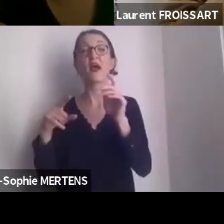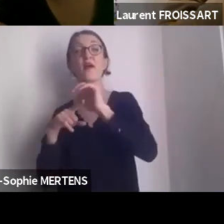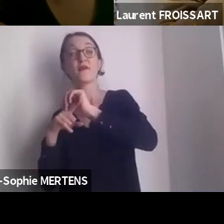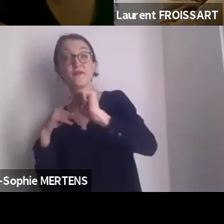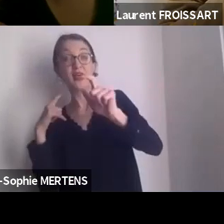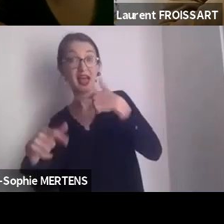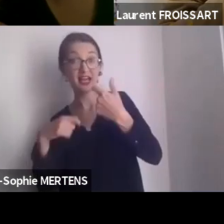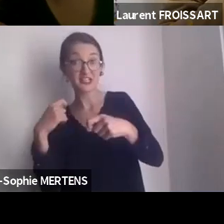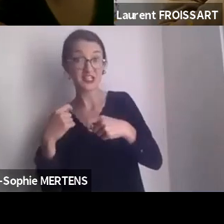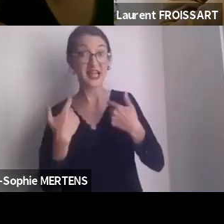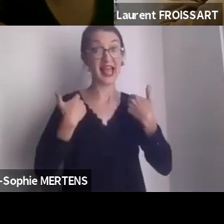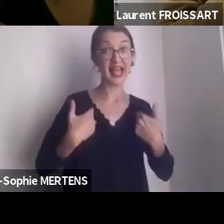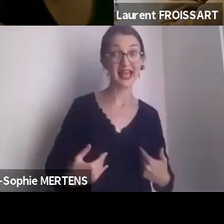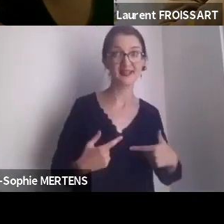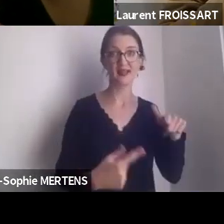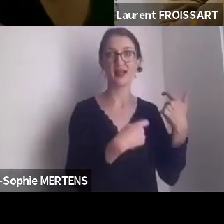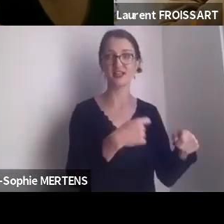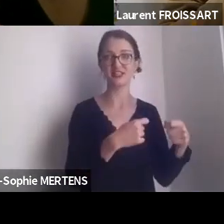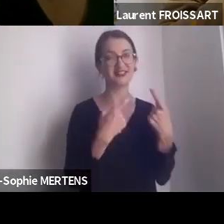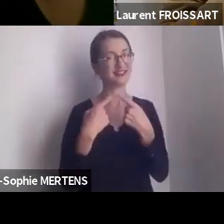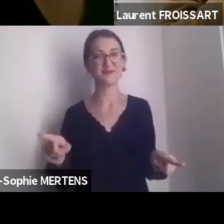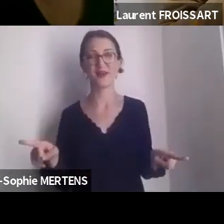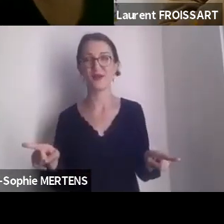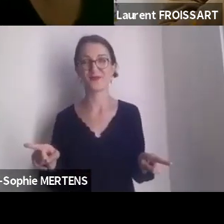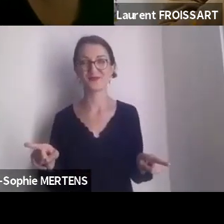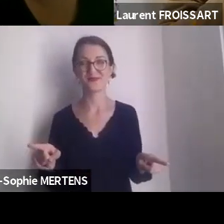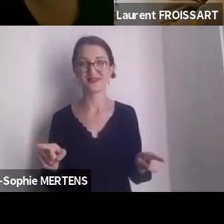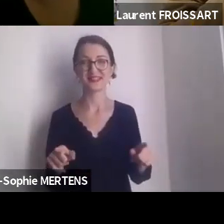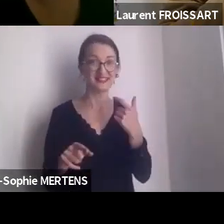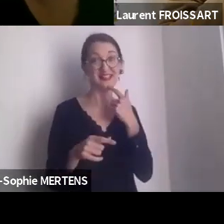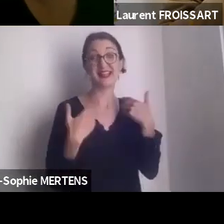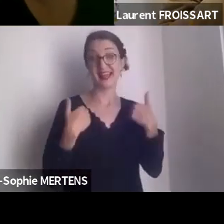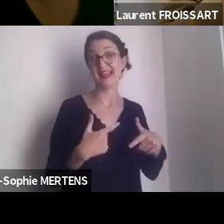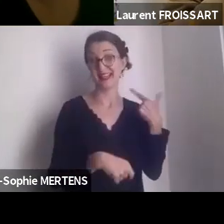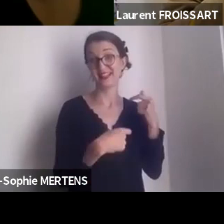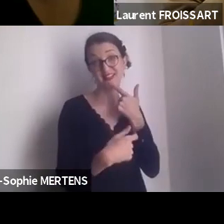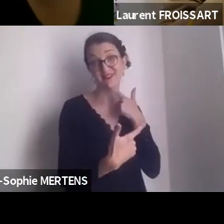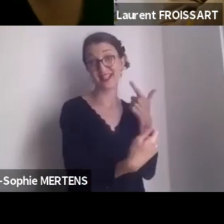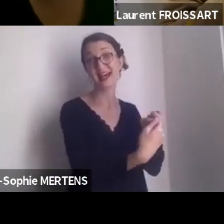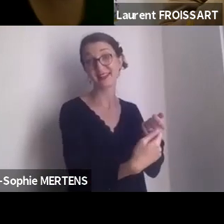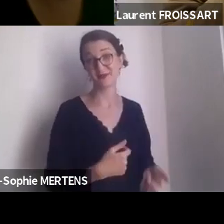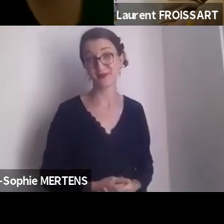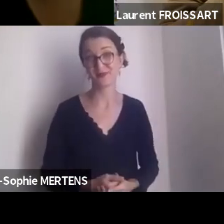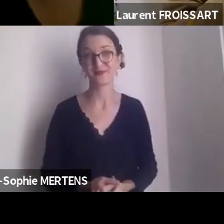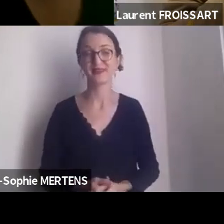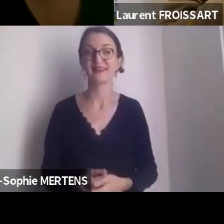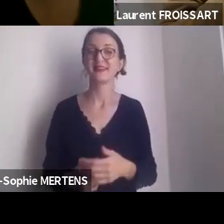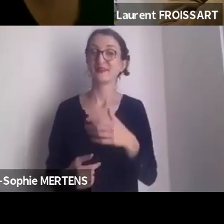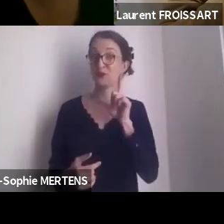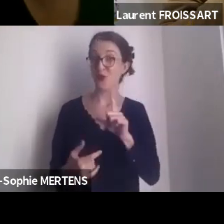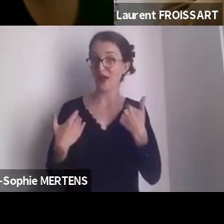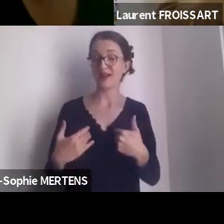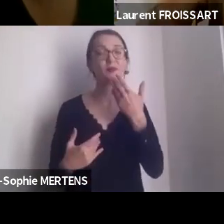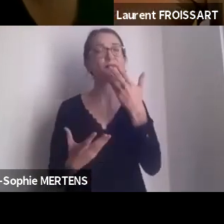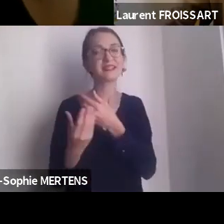sens s'adapter. Tout à fait. Et merci beaucoup tous les deux pour cet éclairage très intéressant. Et justement, alors maintenant